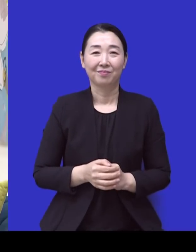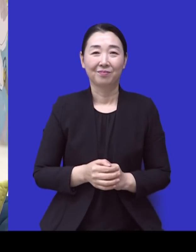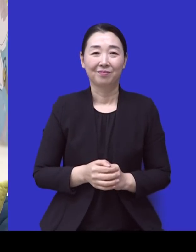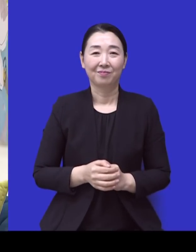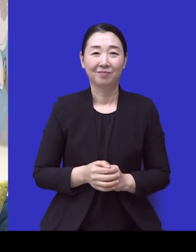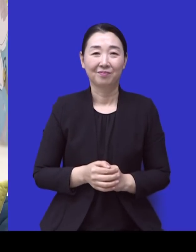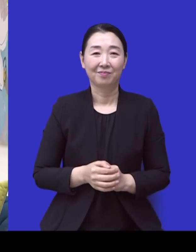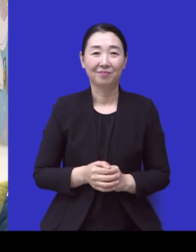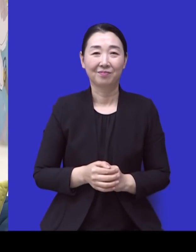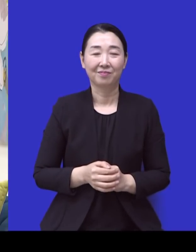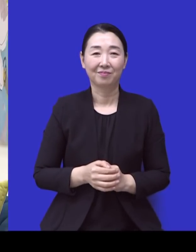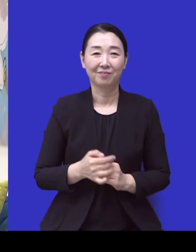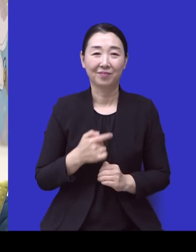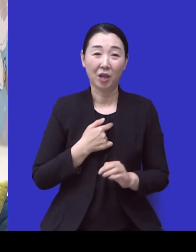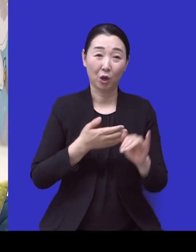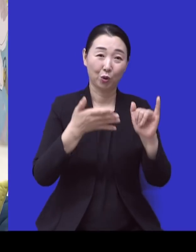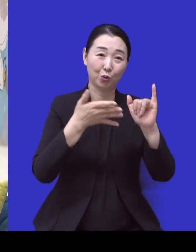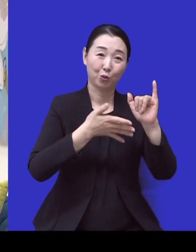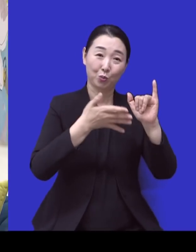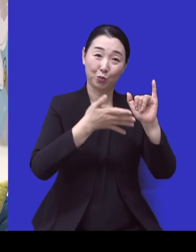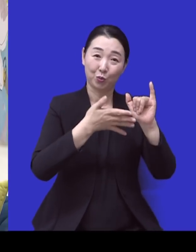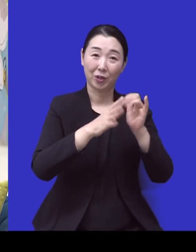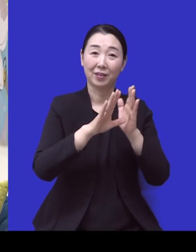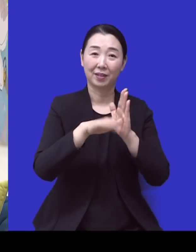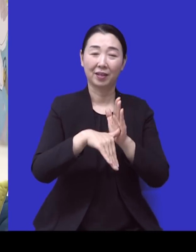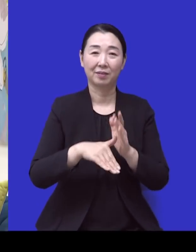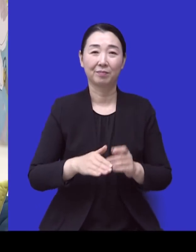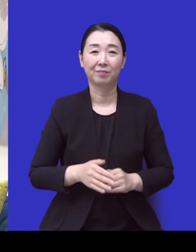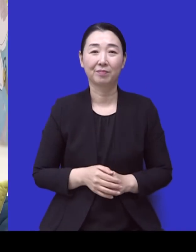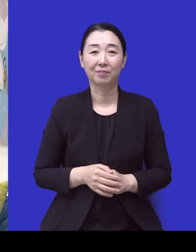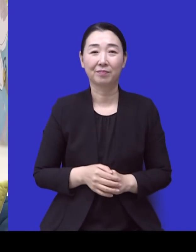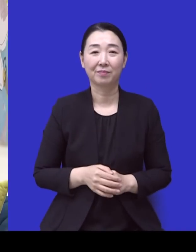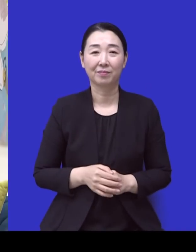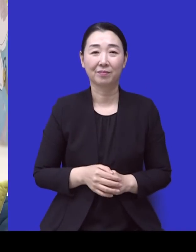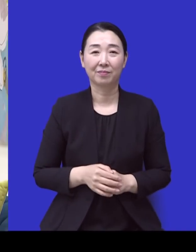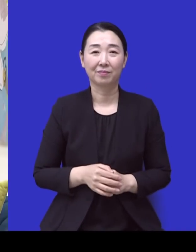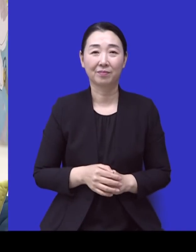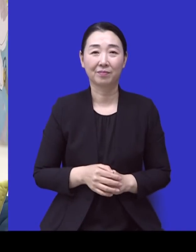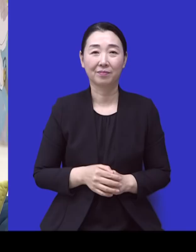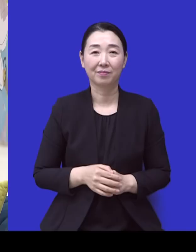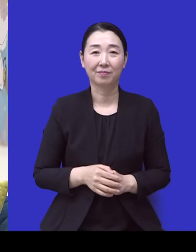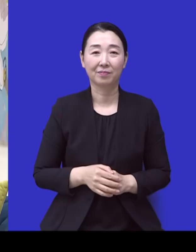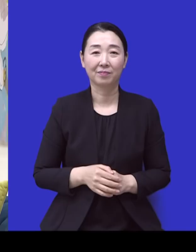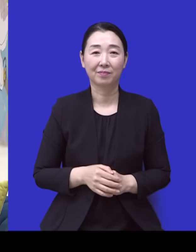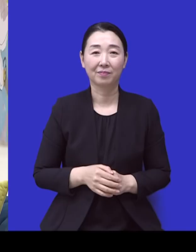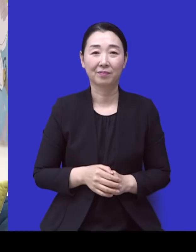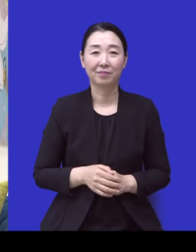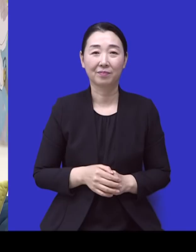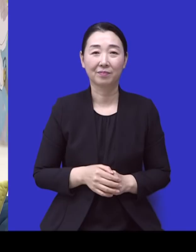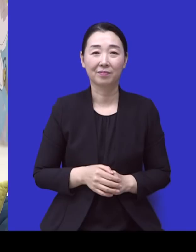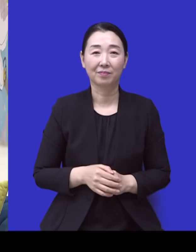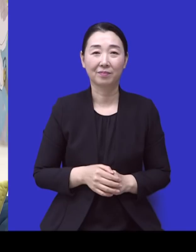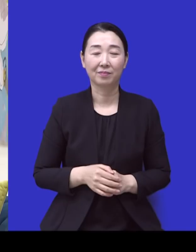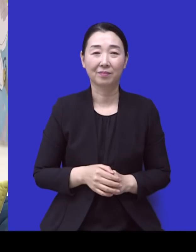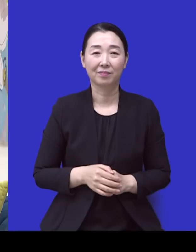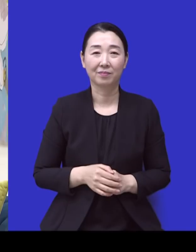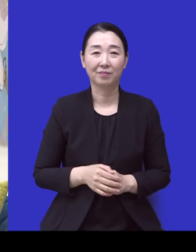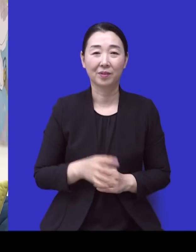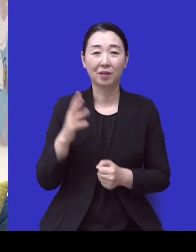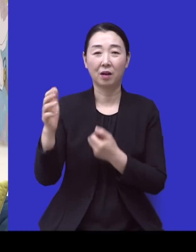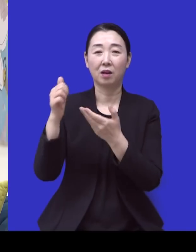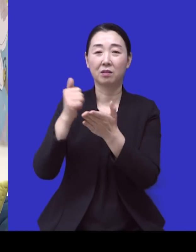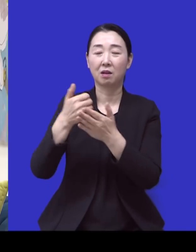사실 제가 유튜브를 하면서 예. 한창 진짜 많이 좀